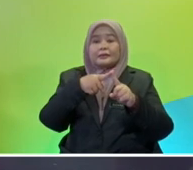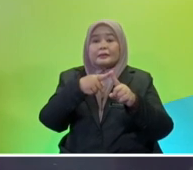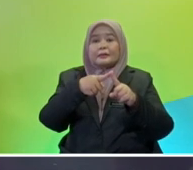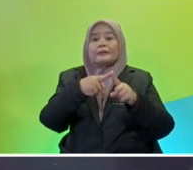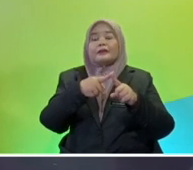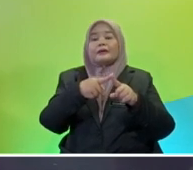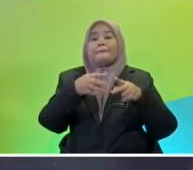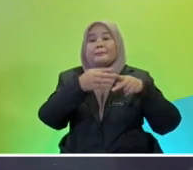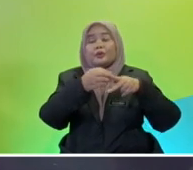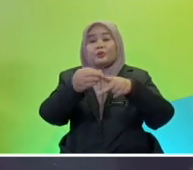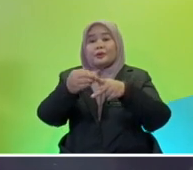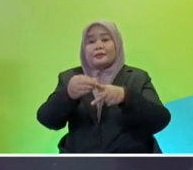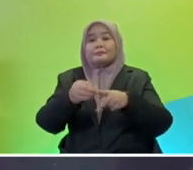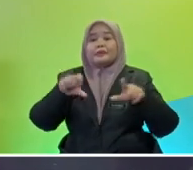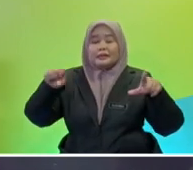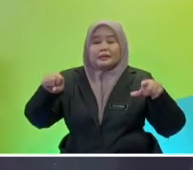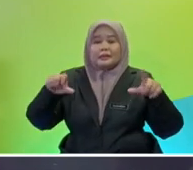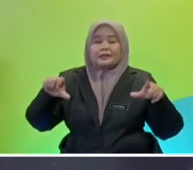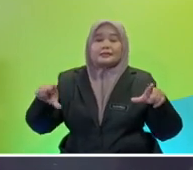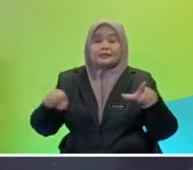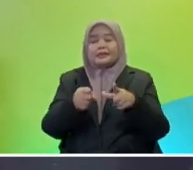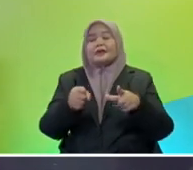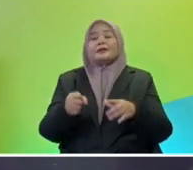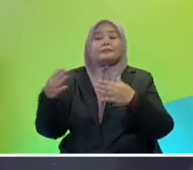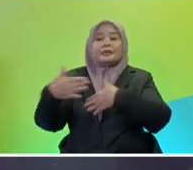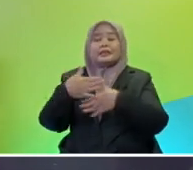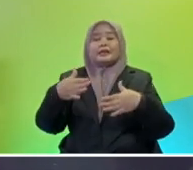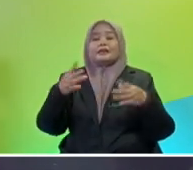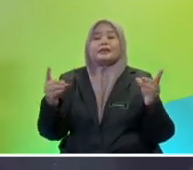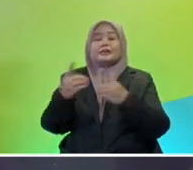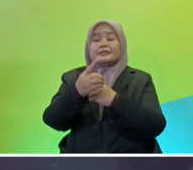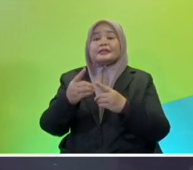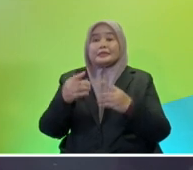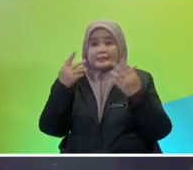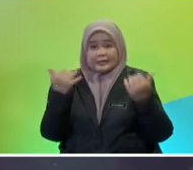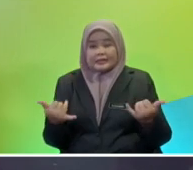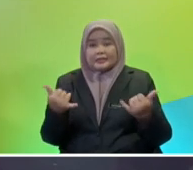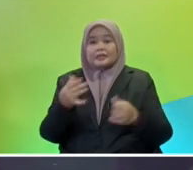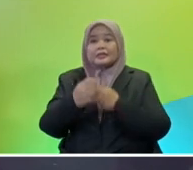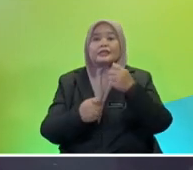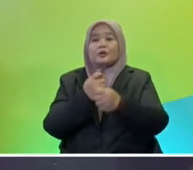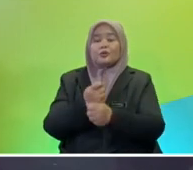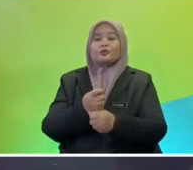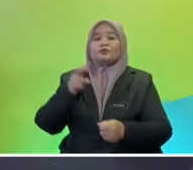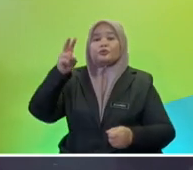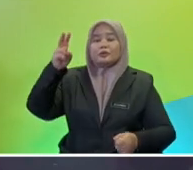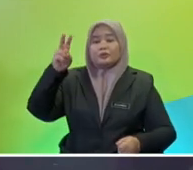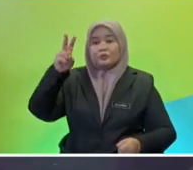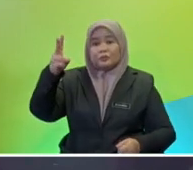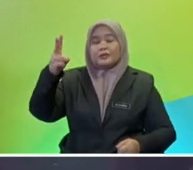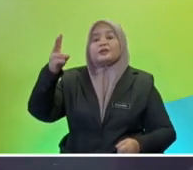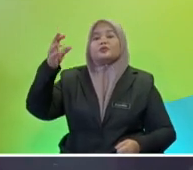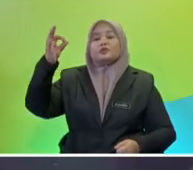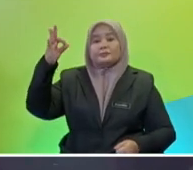pelaksanaan pencak silat edisi yang terkini pada tahun 2019 jadi inilah